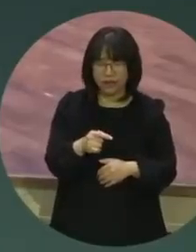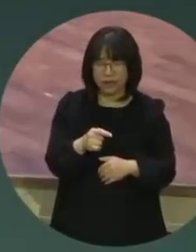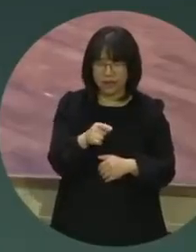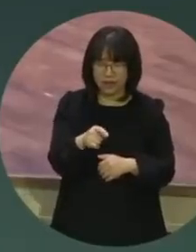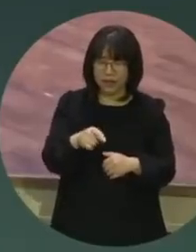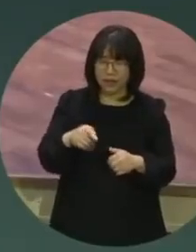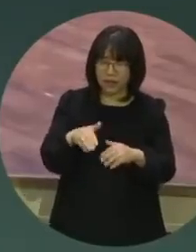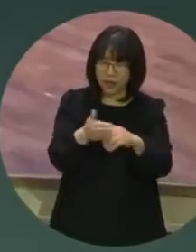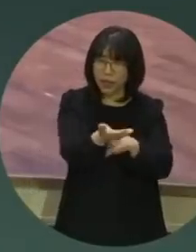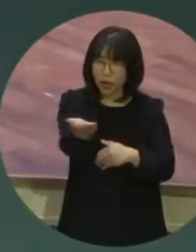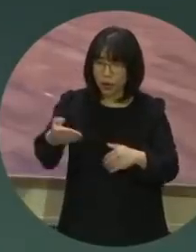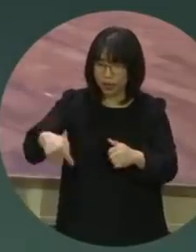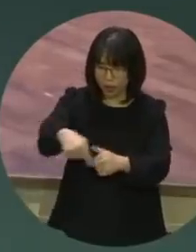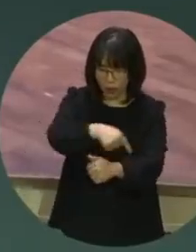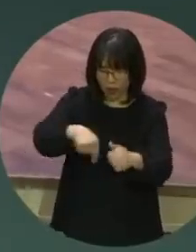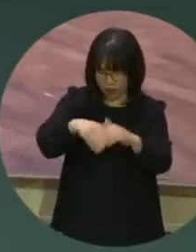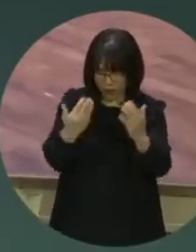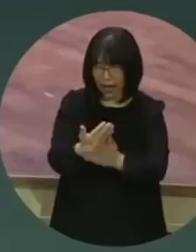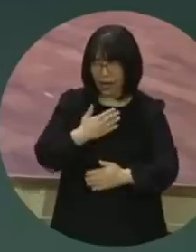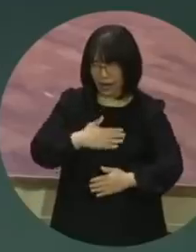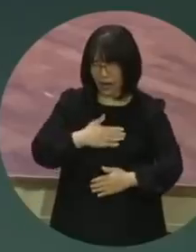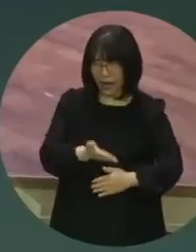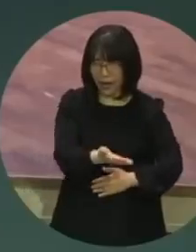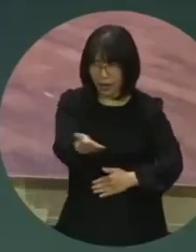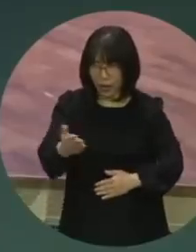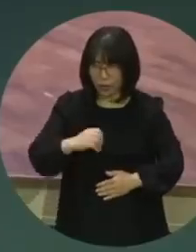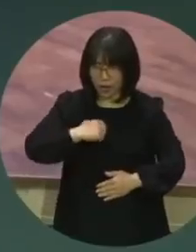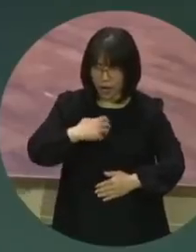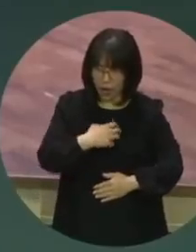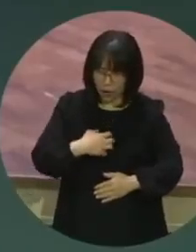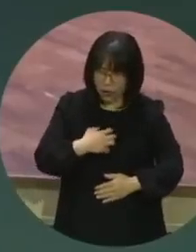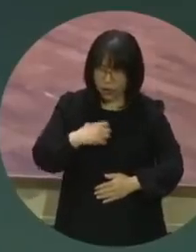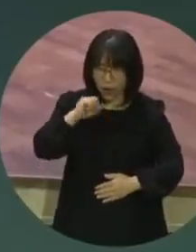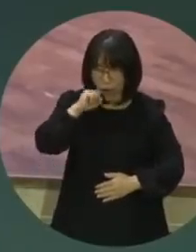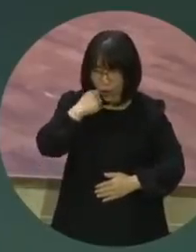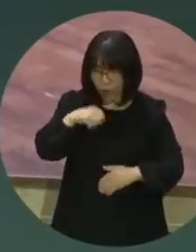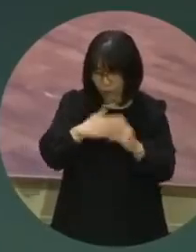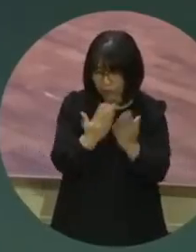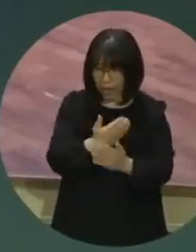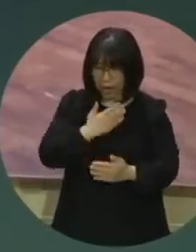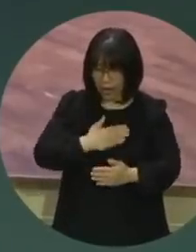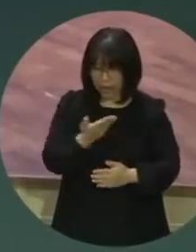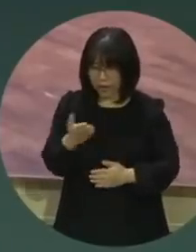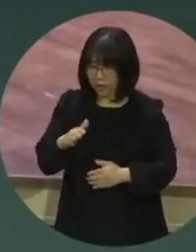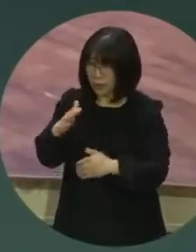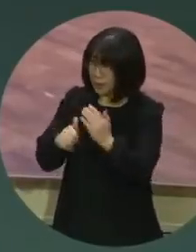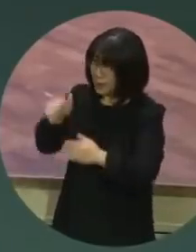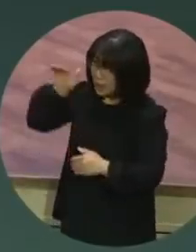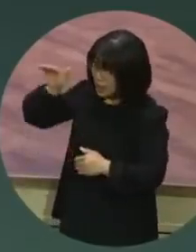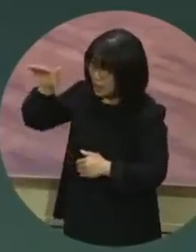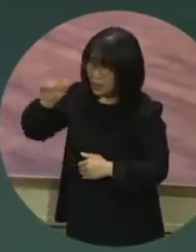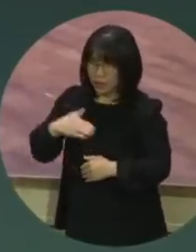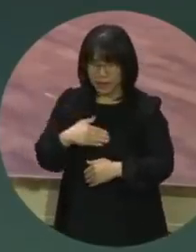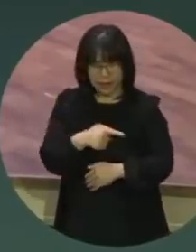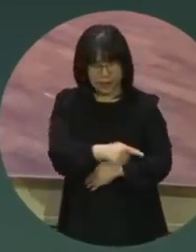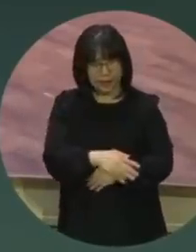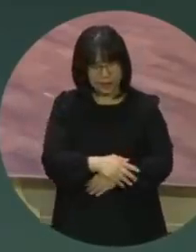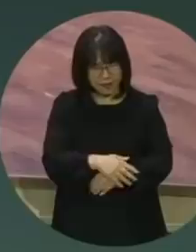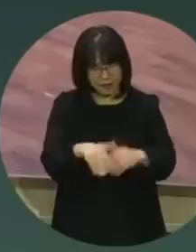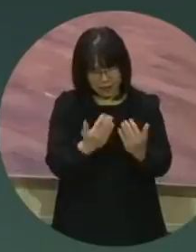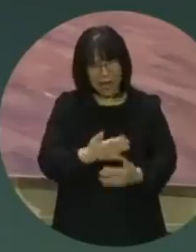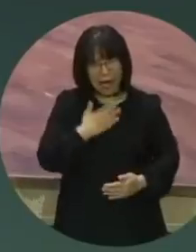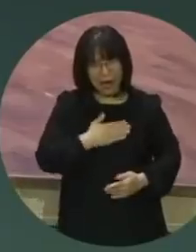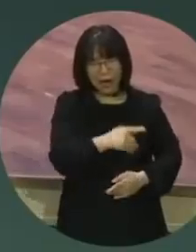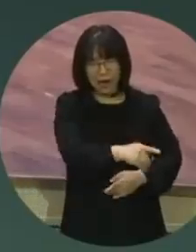계세요. 알고 하신다고. 그런데 그걸 가지고 뻔한 걸 가지고 자꾸 그렇게 하면 하나님이 참 귀찮게 생각해요. 내가 다 알고 있는데